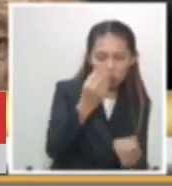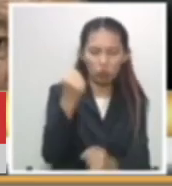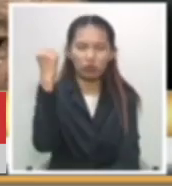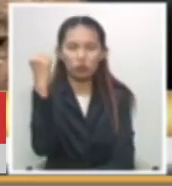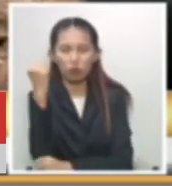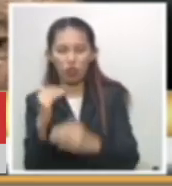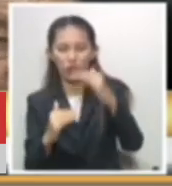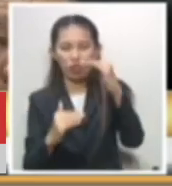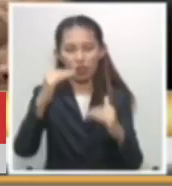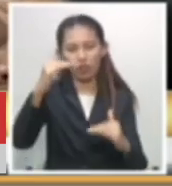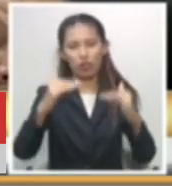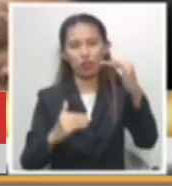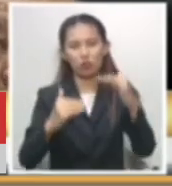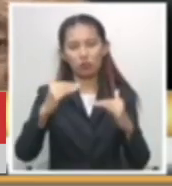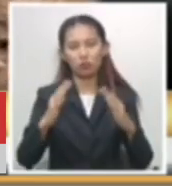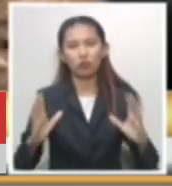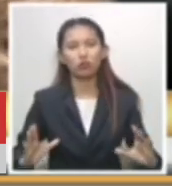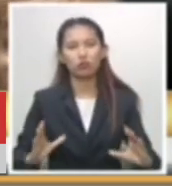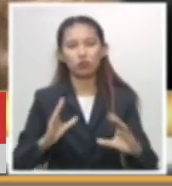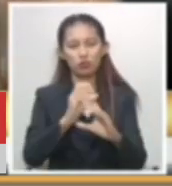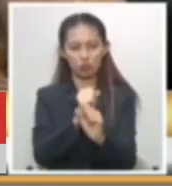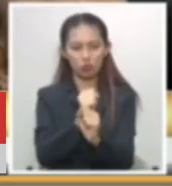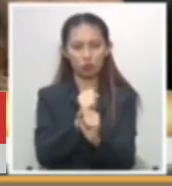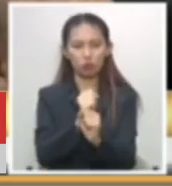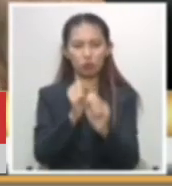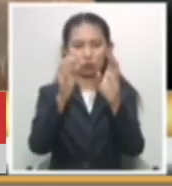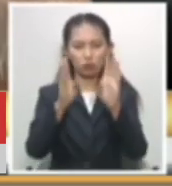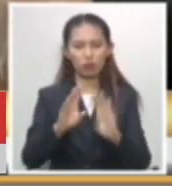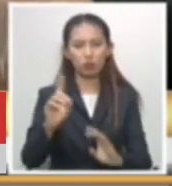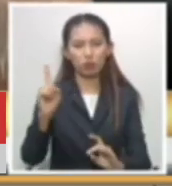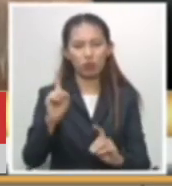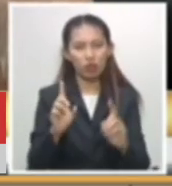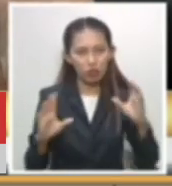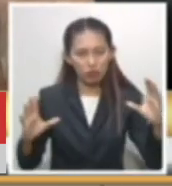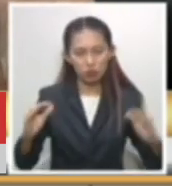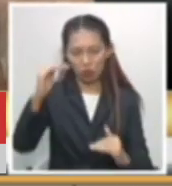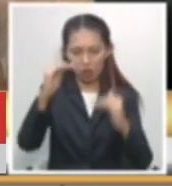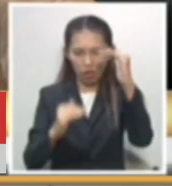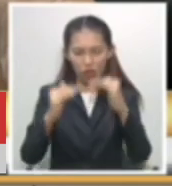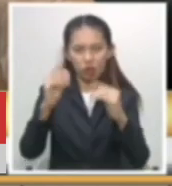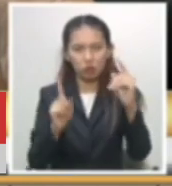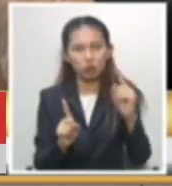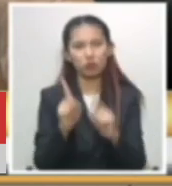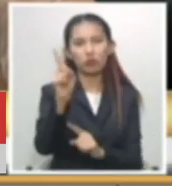คมด้านเศรษฐกิจสรุปแล้วเป็นอันดับหนึ่งของโลก